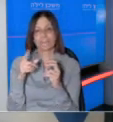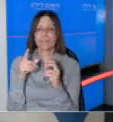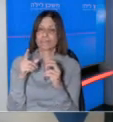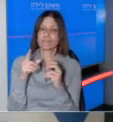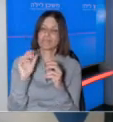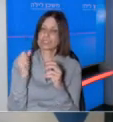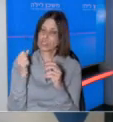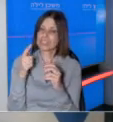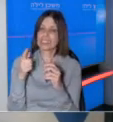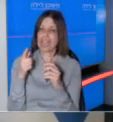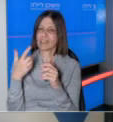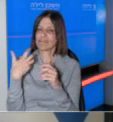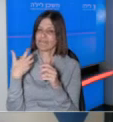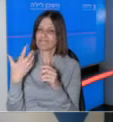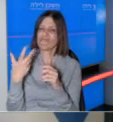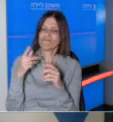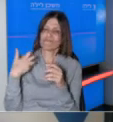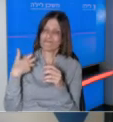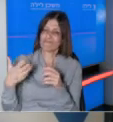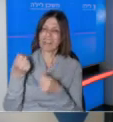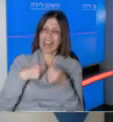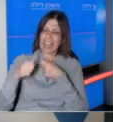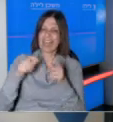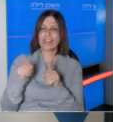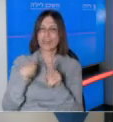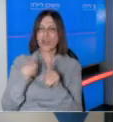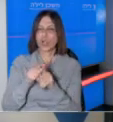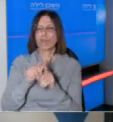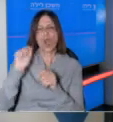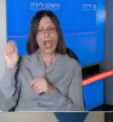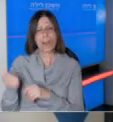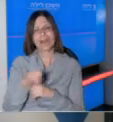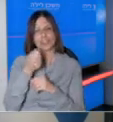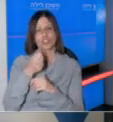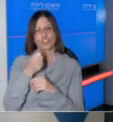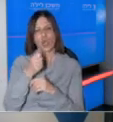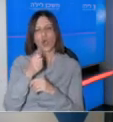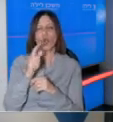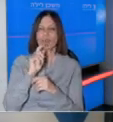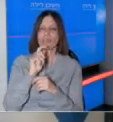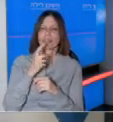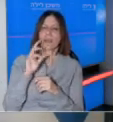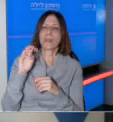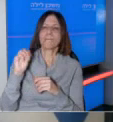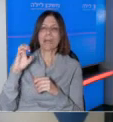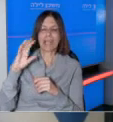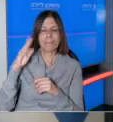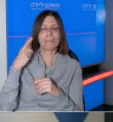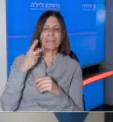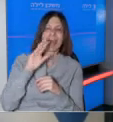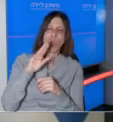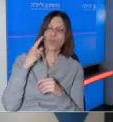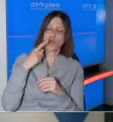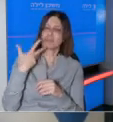סוציו-אקונומית גבוהה, כמו רמת השרון, כמו מודיעין, מכבים ראות, אנחנו רואים מעל 30% התחסנות ילדים, זו